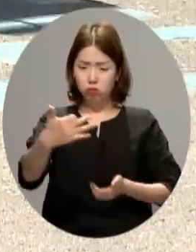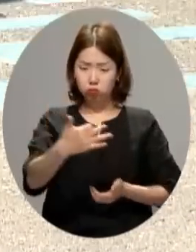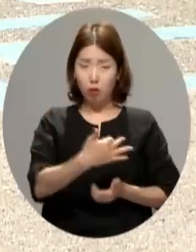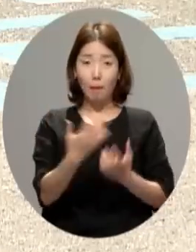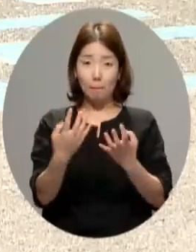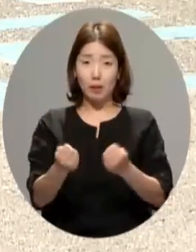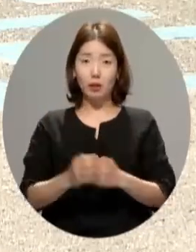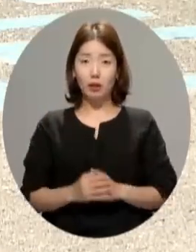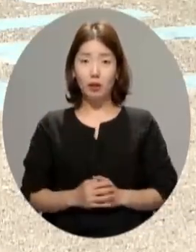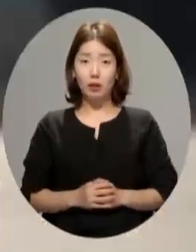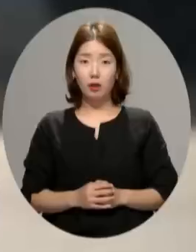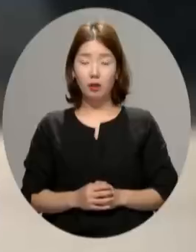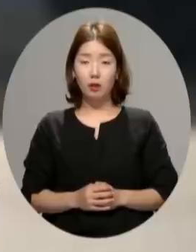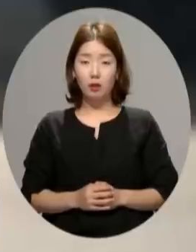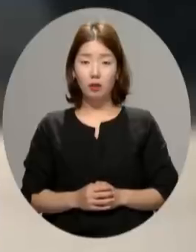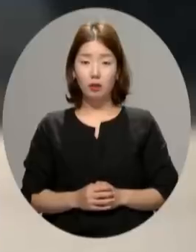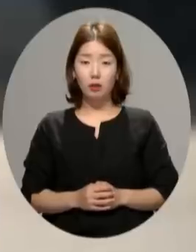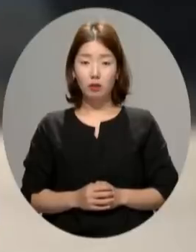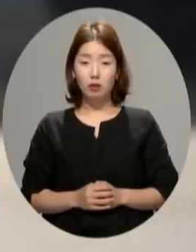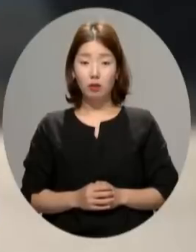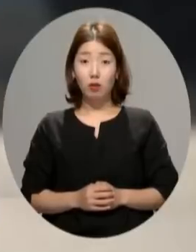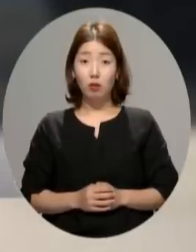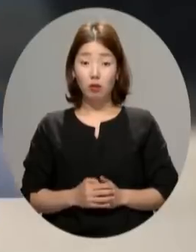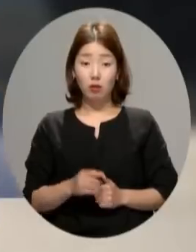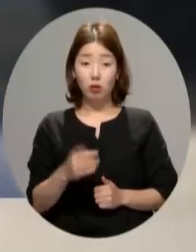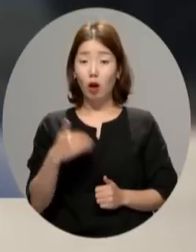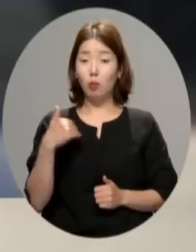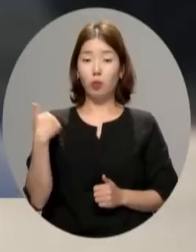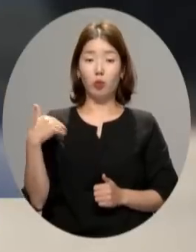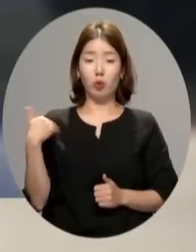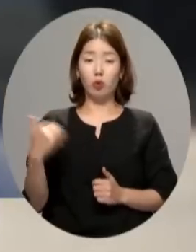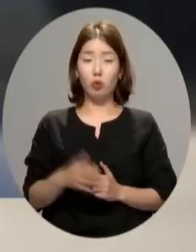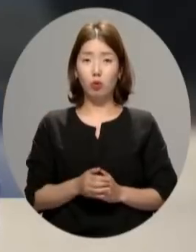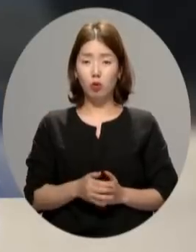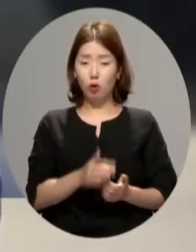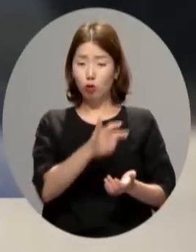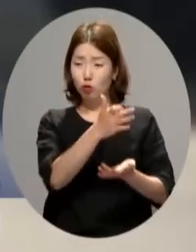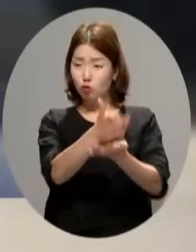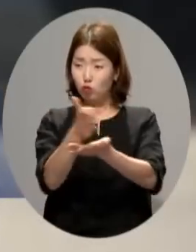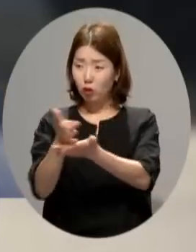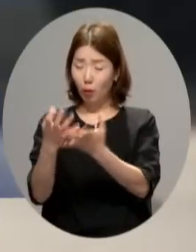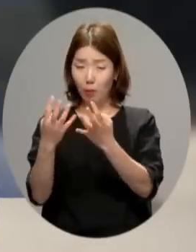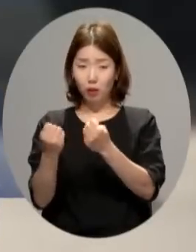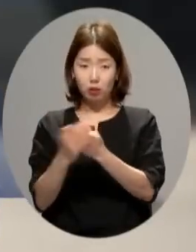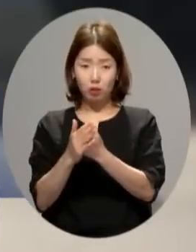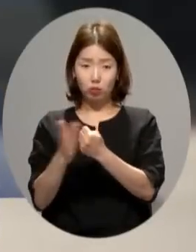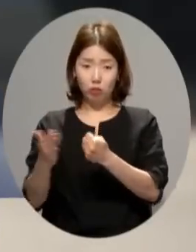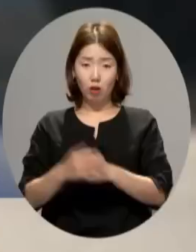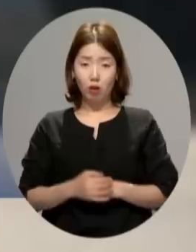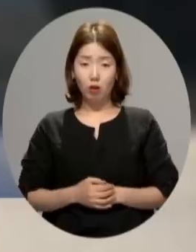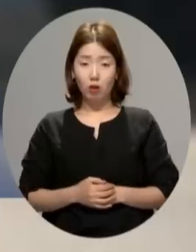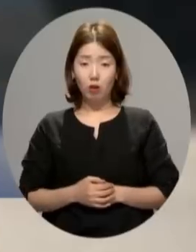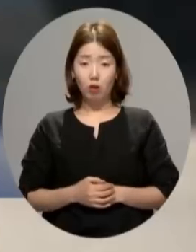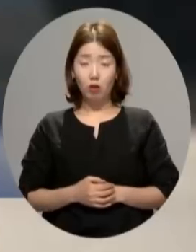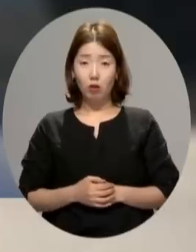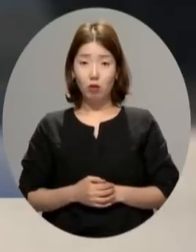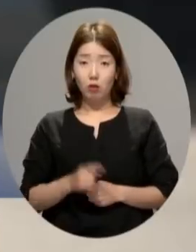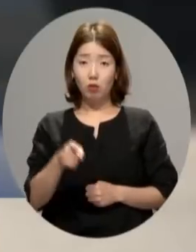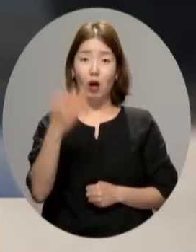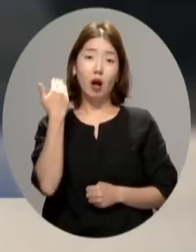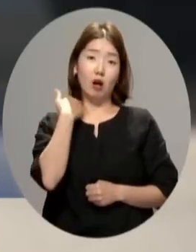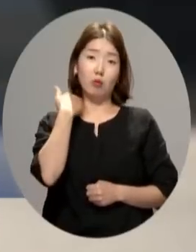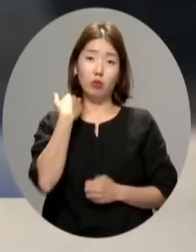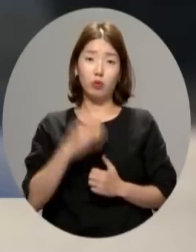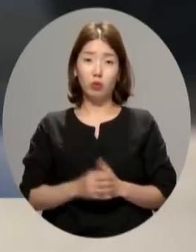줄을 잇습니다. 아, 그래요? 나 몰랐는데. 저 화물차가 막아놔서 안